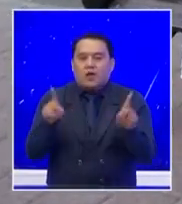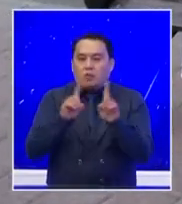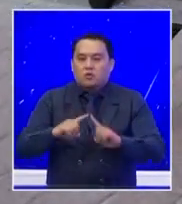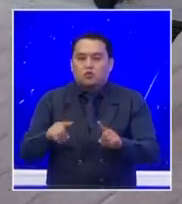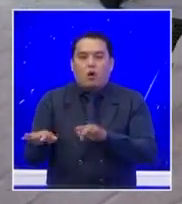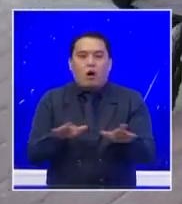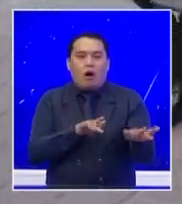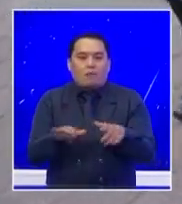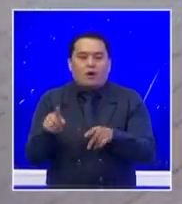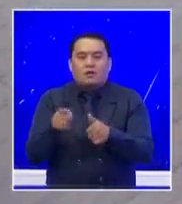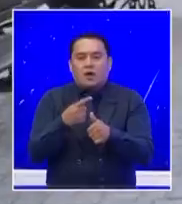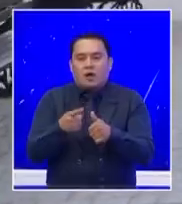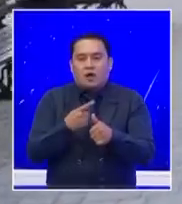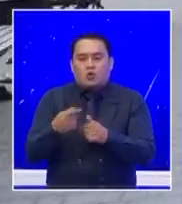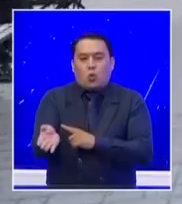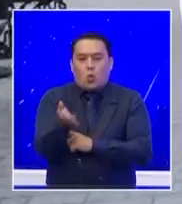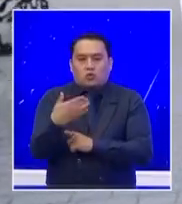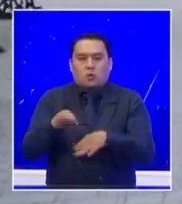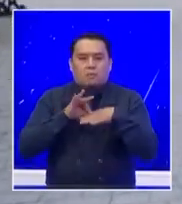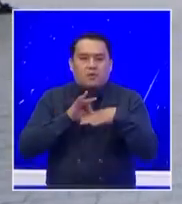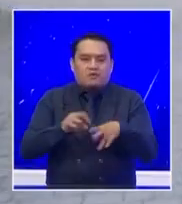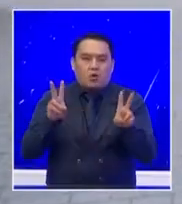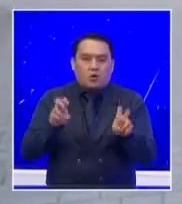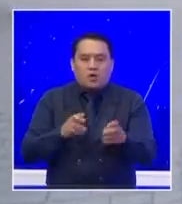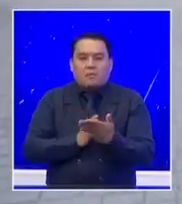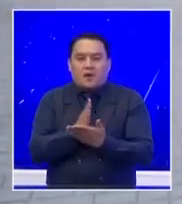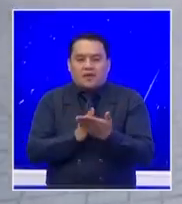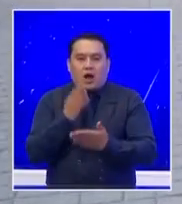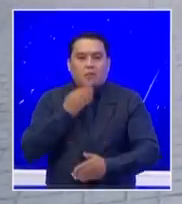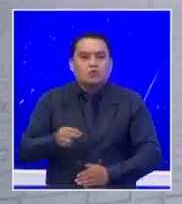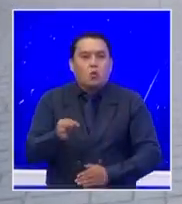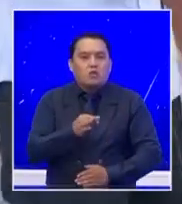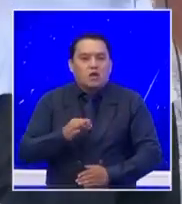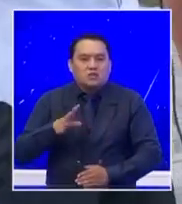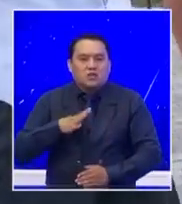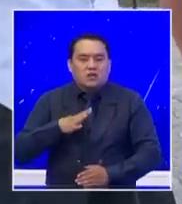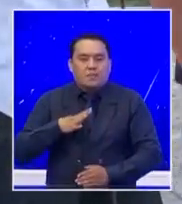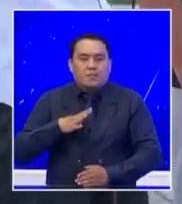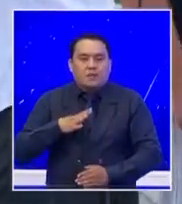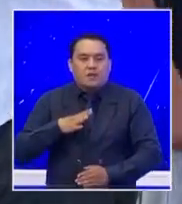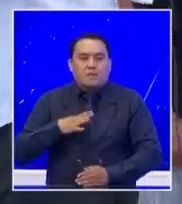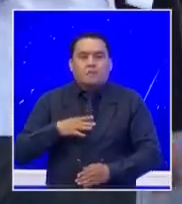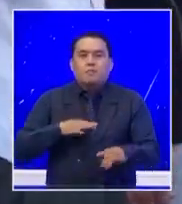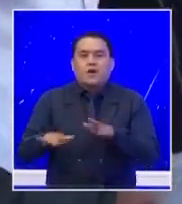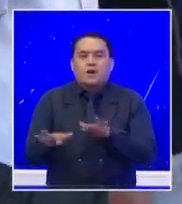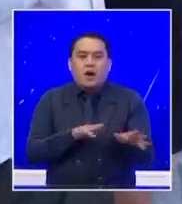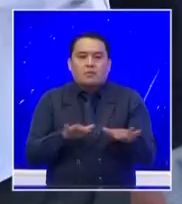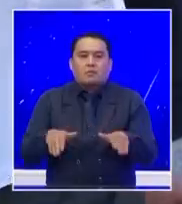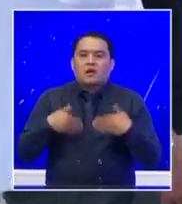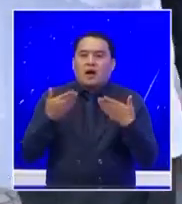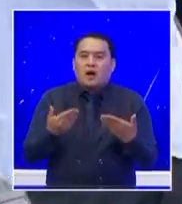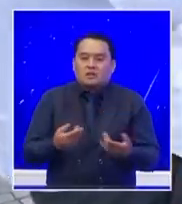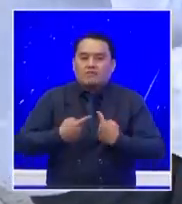необычную акцию под названием «Коктудың желбірегені» провели Управление внутренней политики Алматинской области и ЖЭЦУ-Медиа. В ходе мероприятия представители